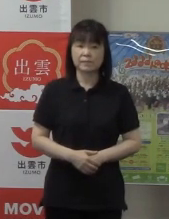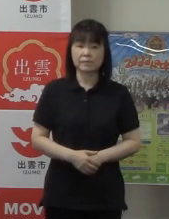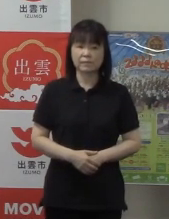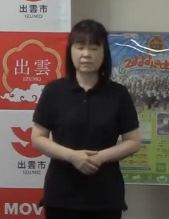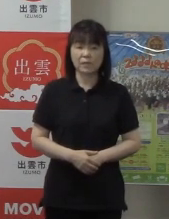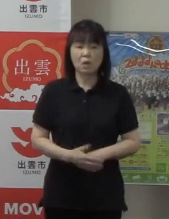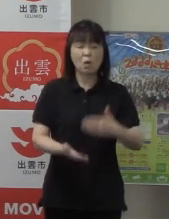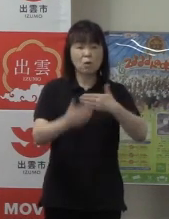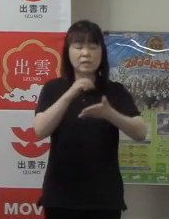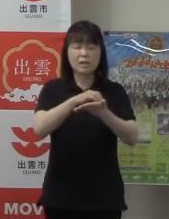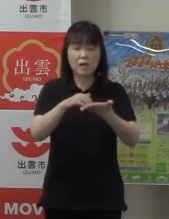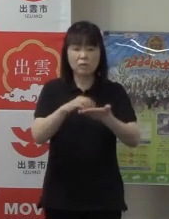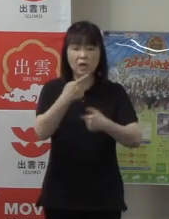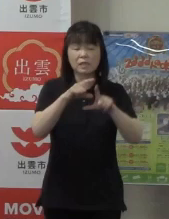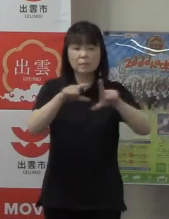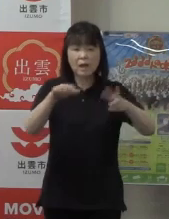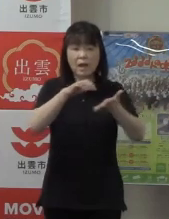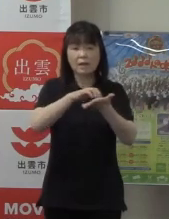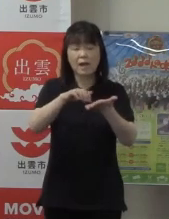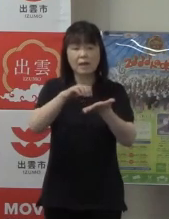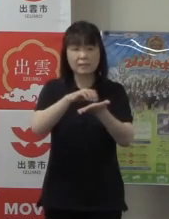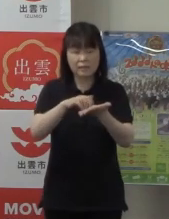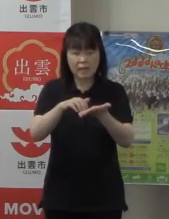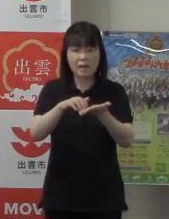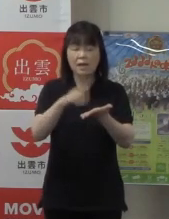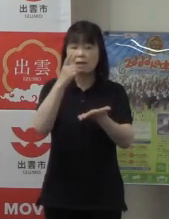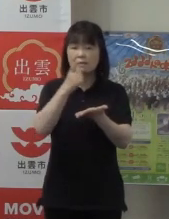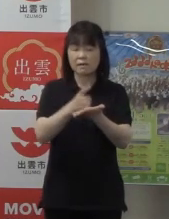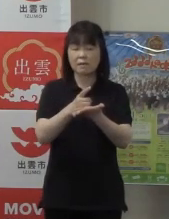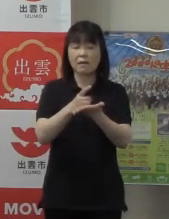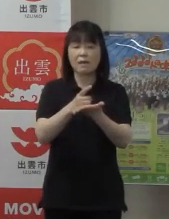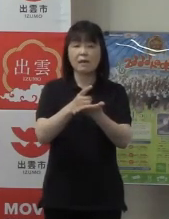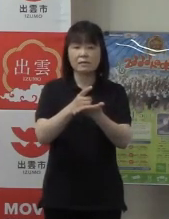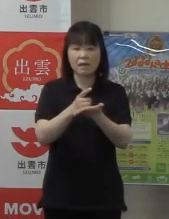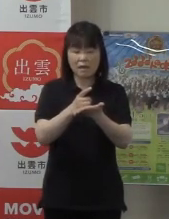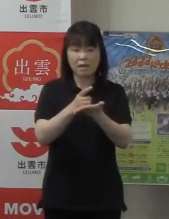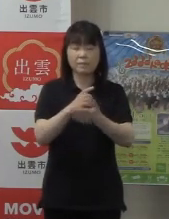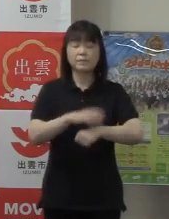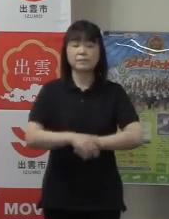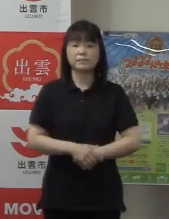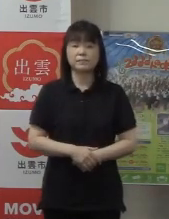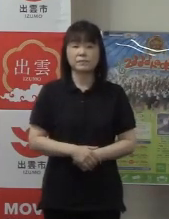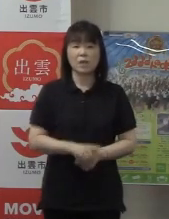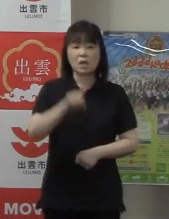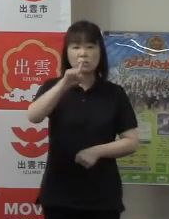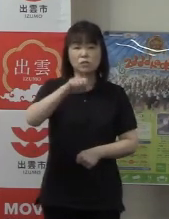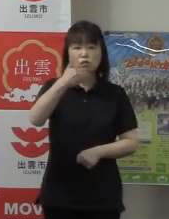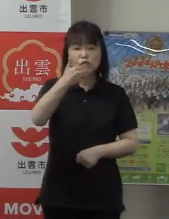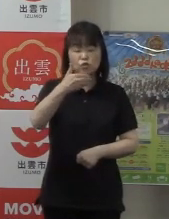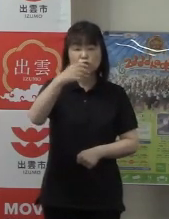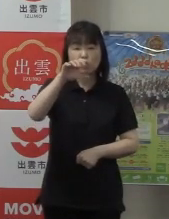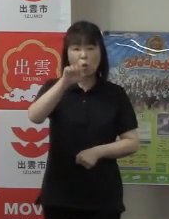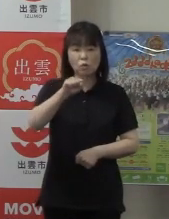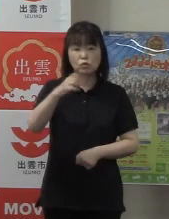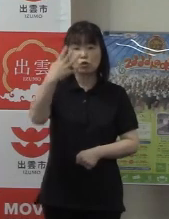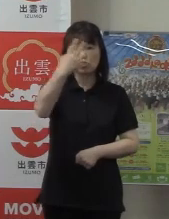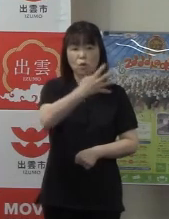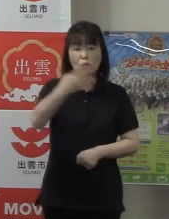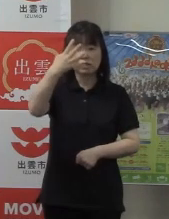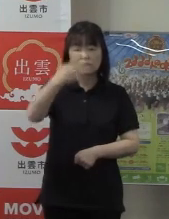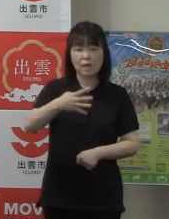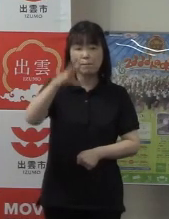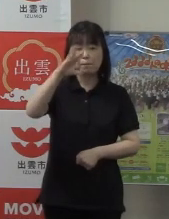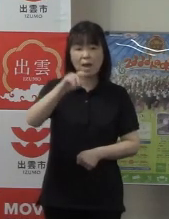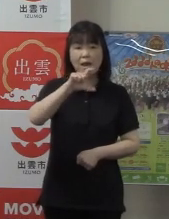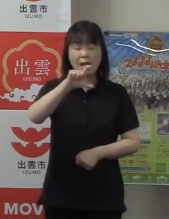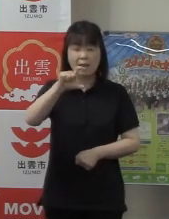補正額は一般会計のみでありまして、補正予算額19億4000万円とな